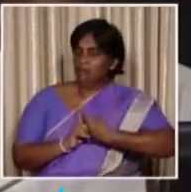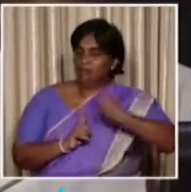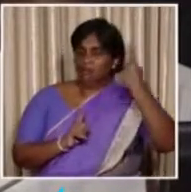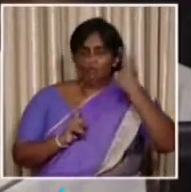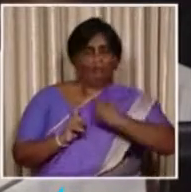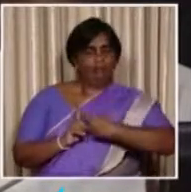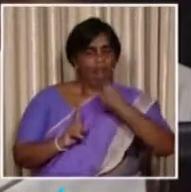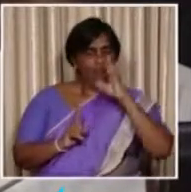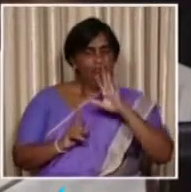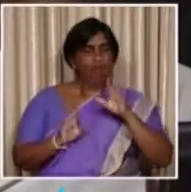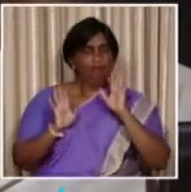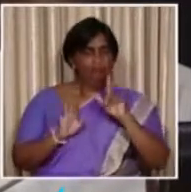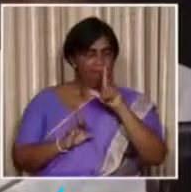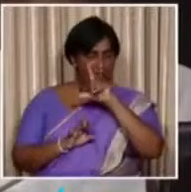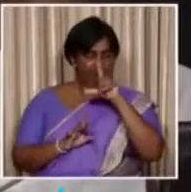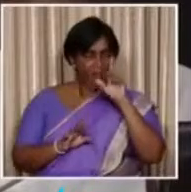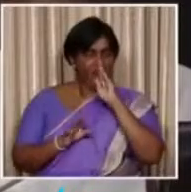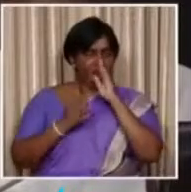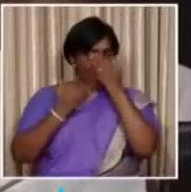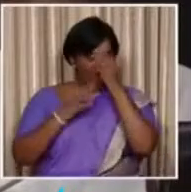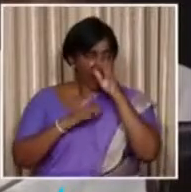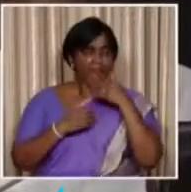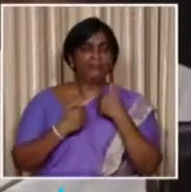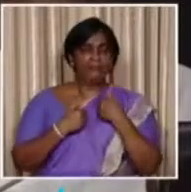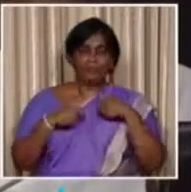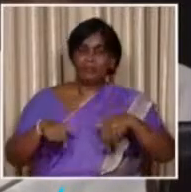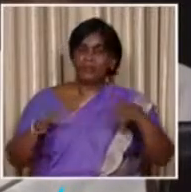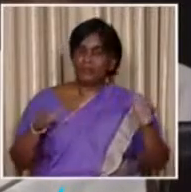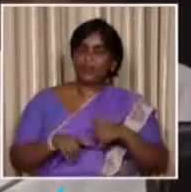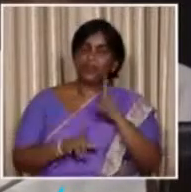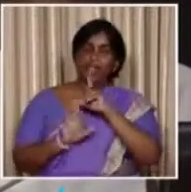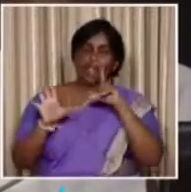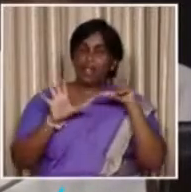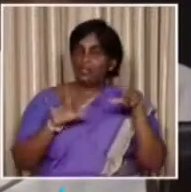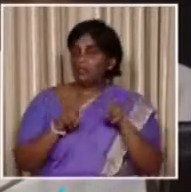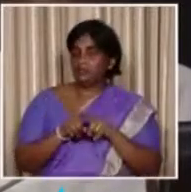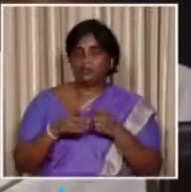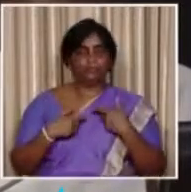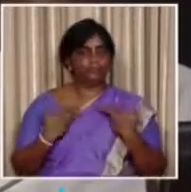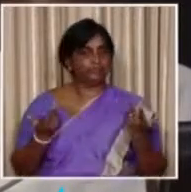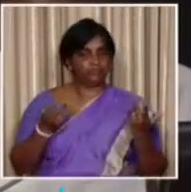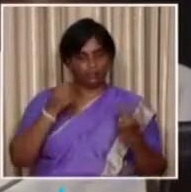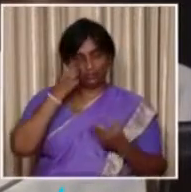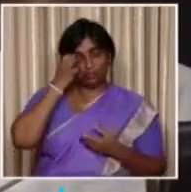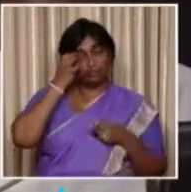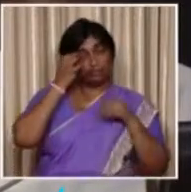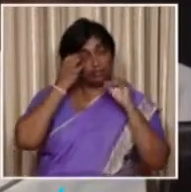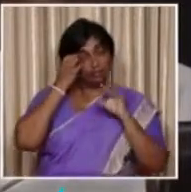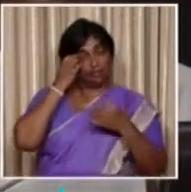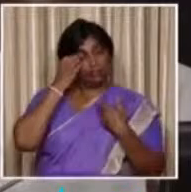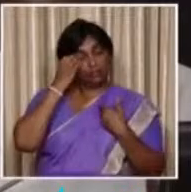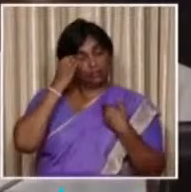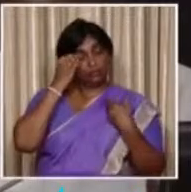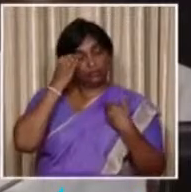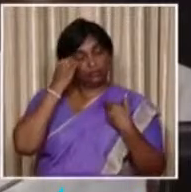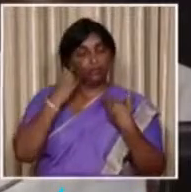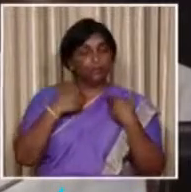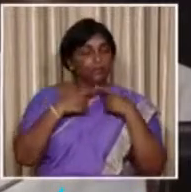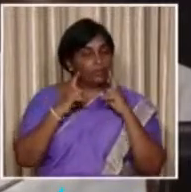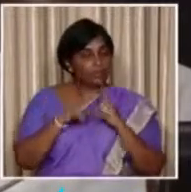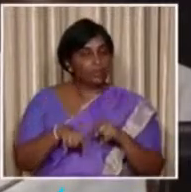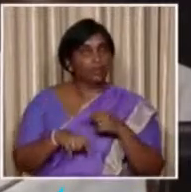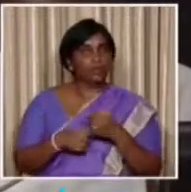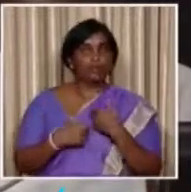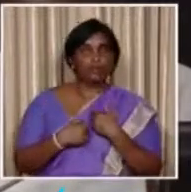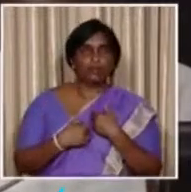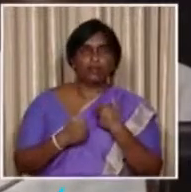බවට පත් වෙලා තියෙනවා. 77 විවෘත කරපු අපි තාම 77වත් නැහැ මේ වෙනකොට. එතකොට අපිට මෙන්න මෙහෙමයි.